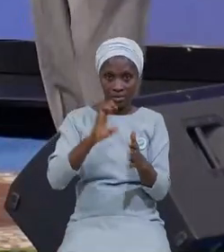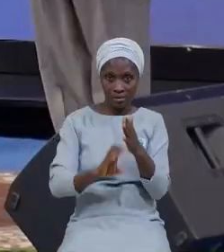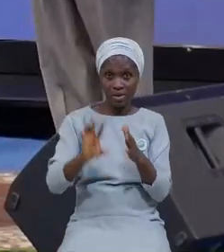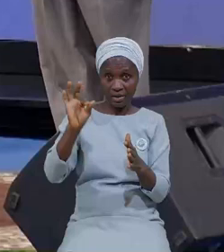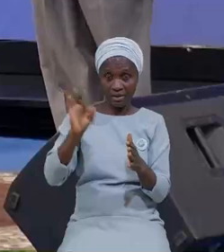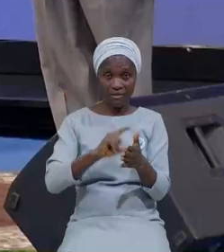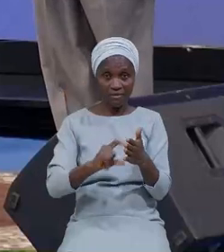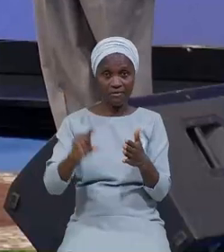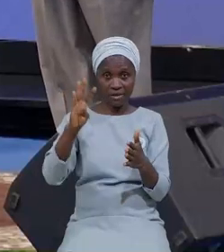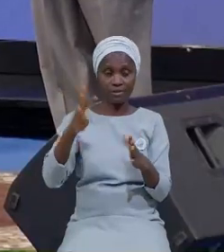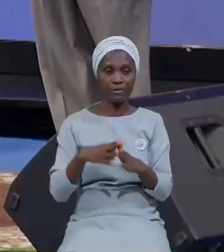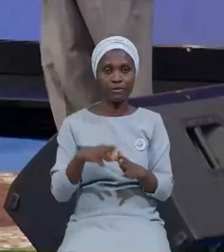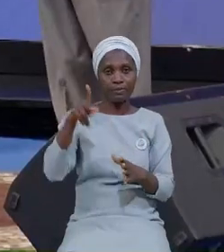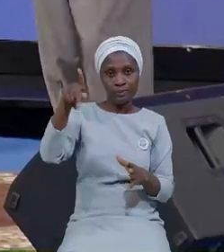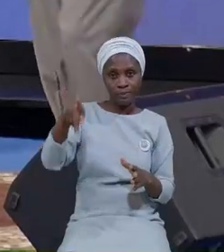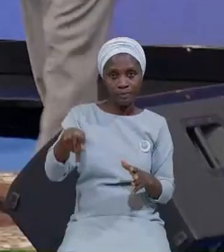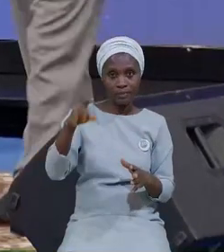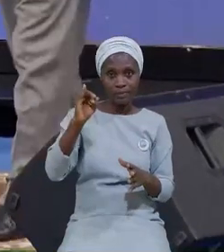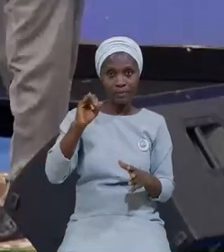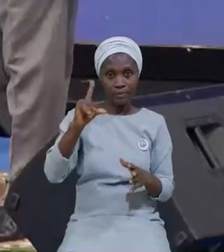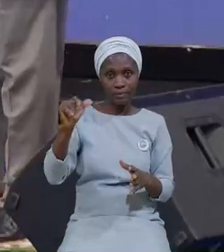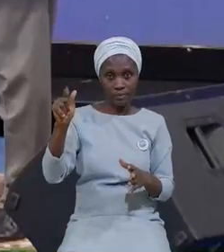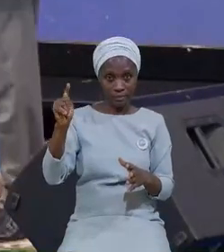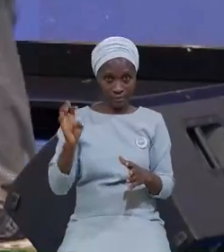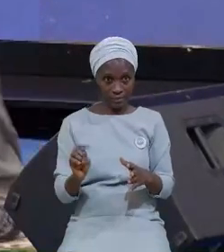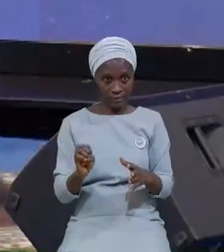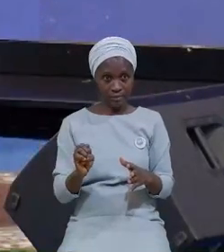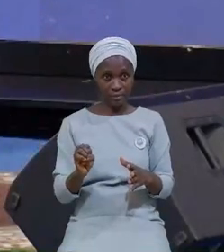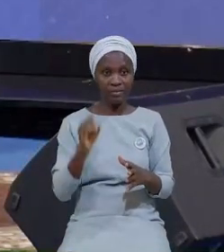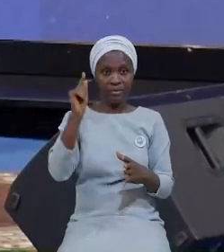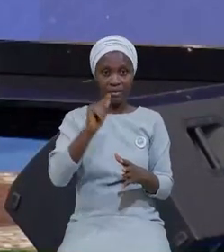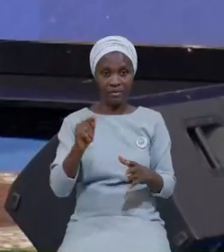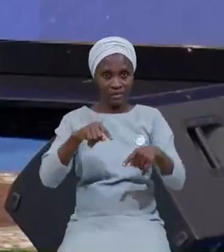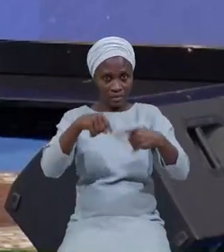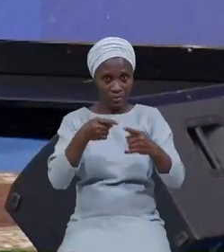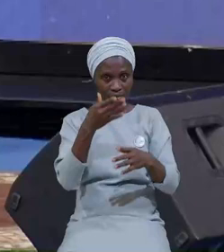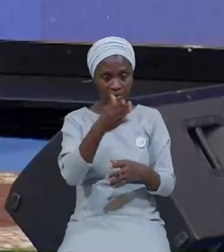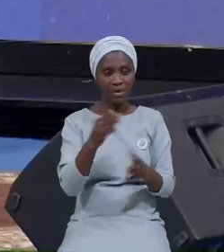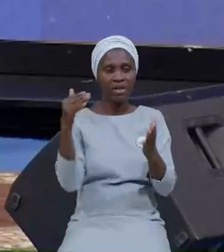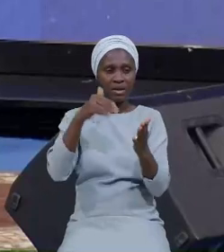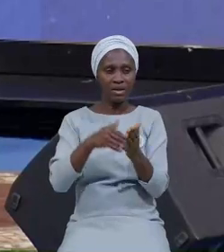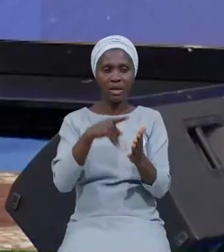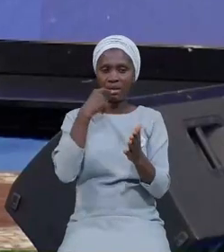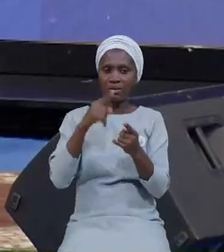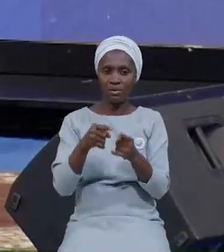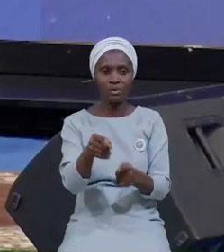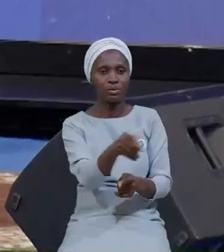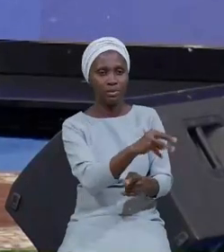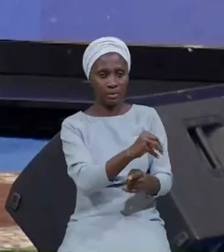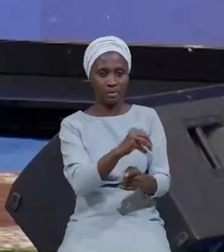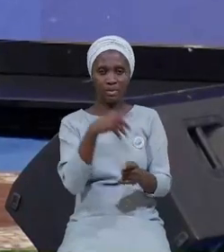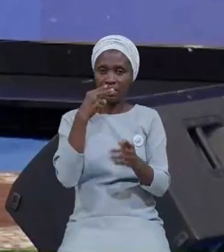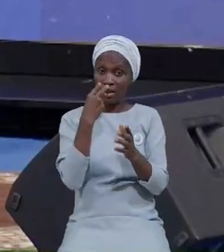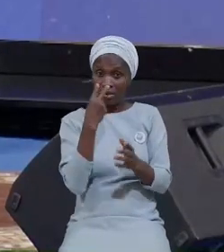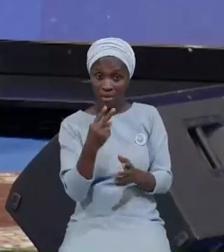verset 4 Pilate sortit de nouveau et dit au Juifs voici